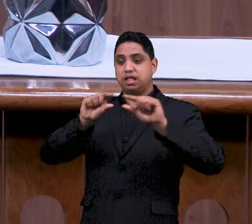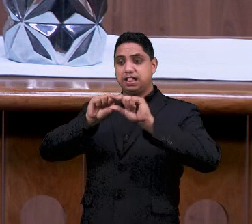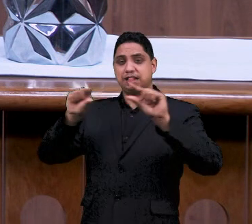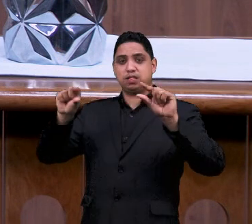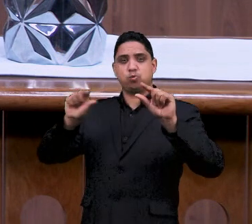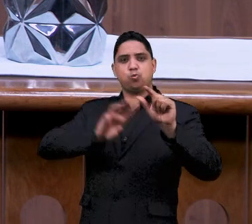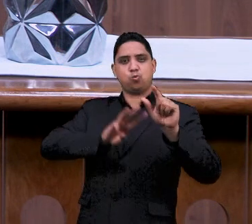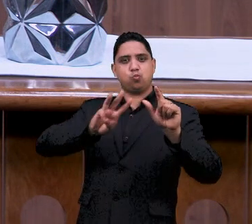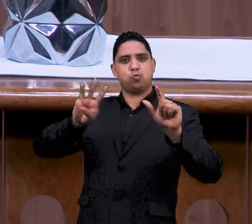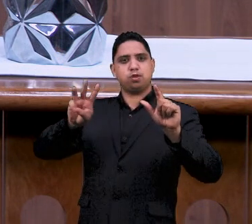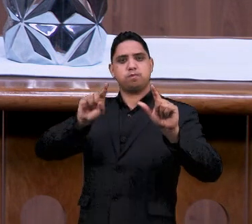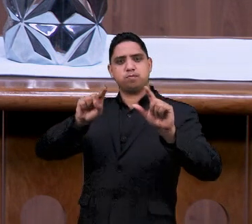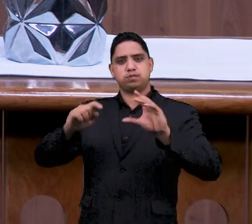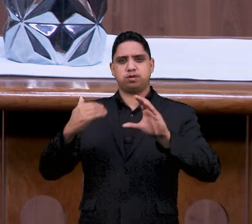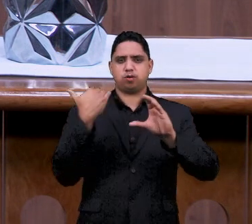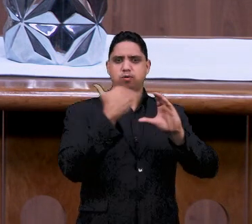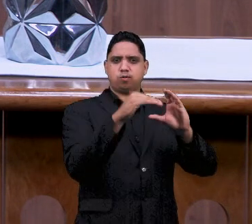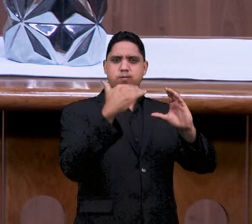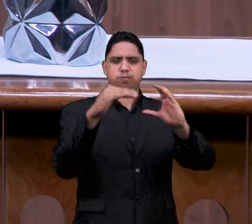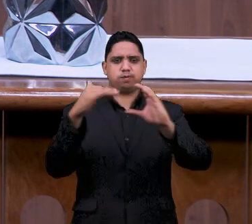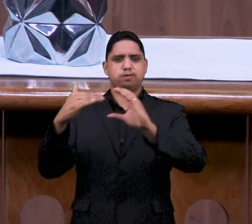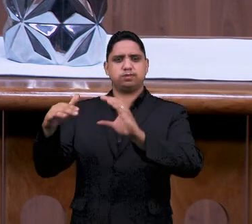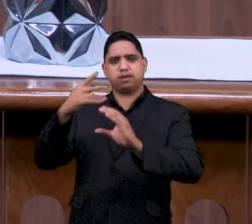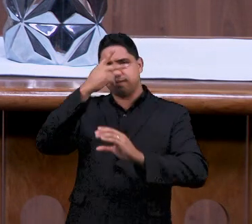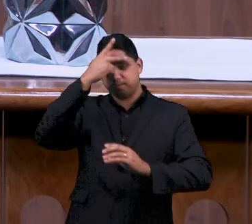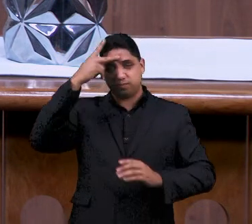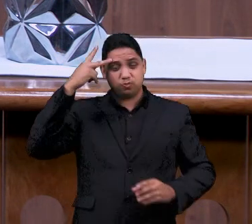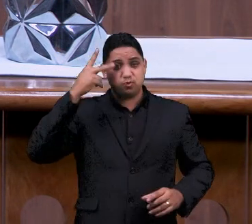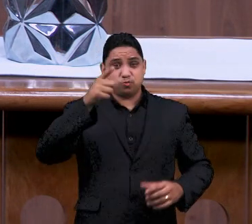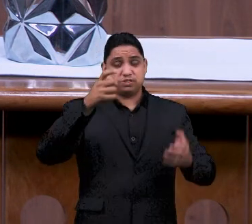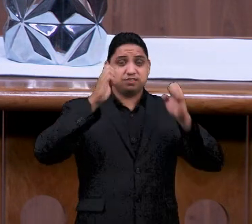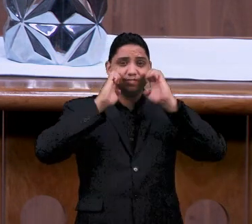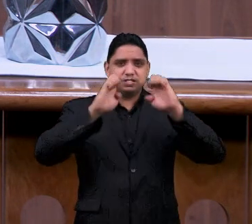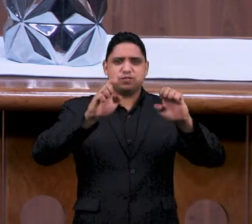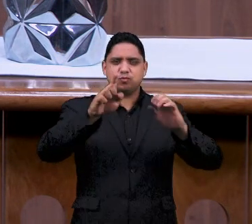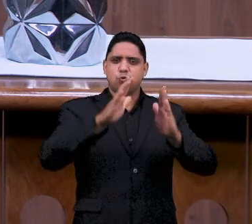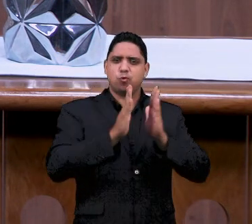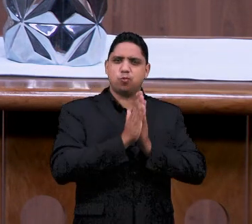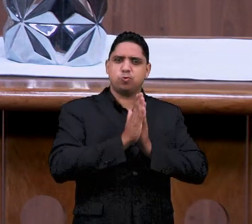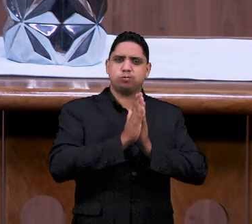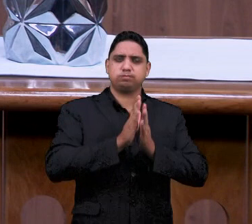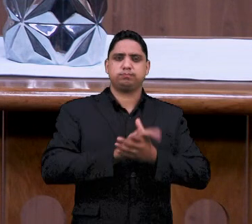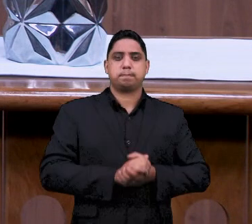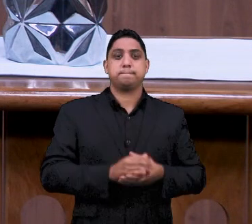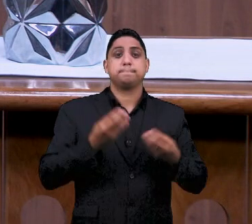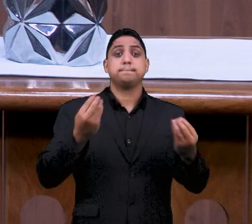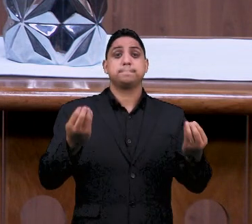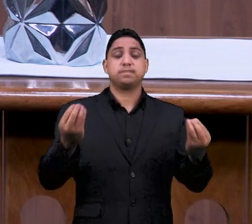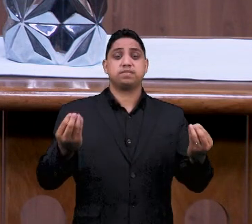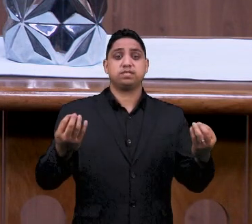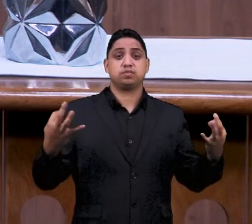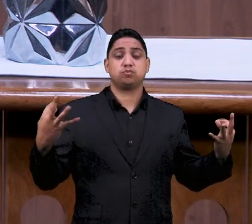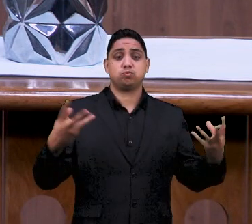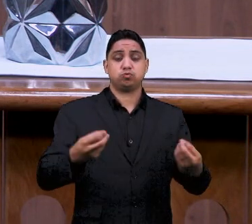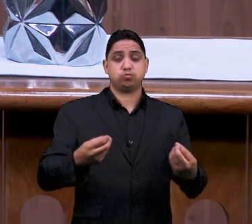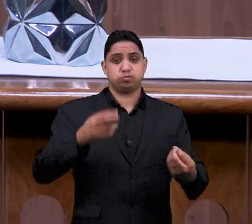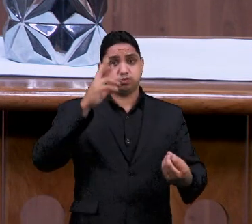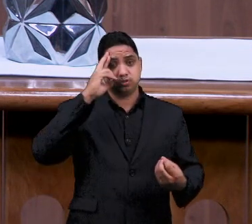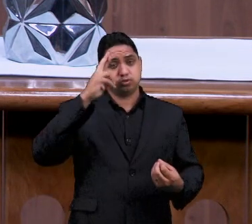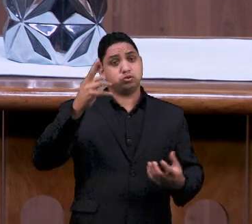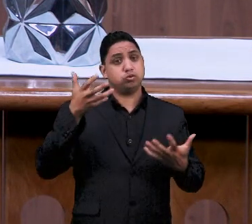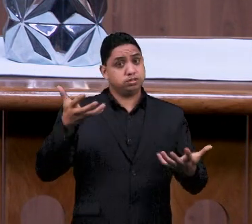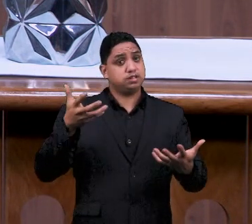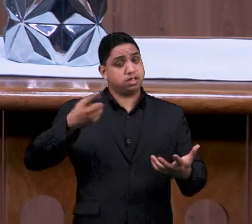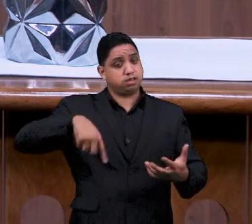disponibilisé un lien pour partager avec les personnes que vous évangélisez, avec les personnes pour qui vous priez, pour faire ce que le Seigneur attend que nous, serviteurs du Seigneur,